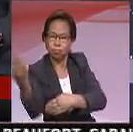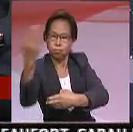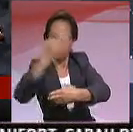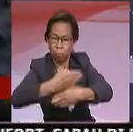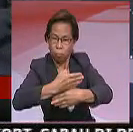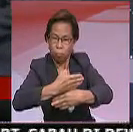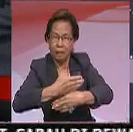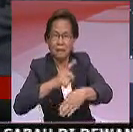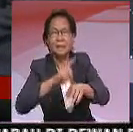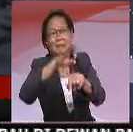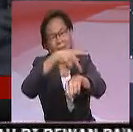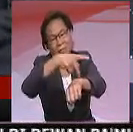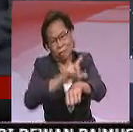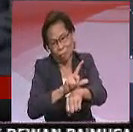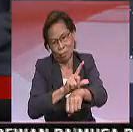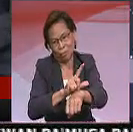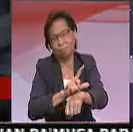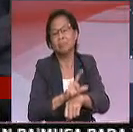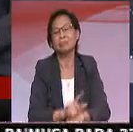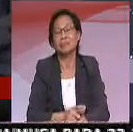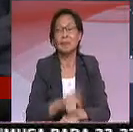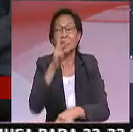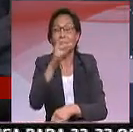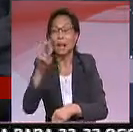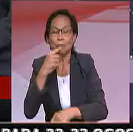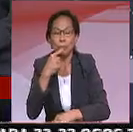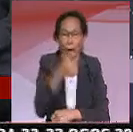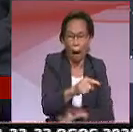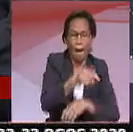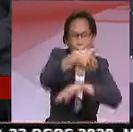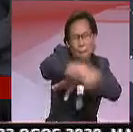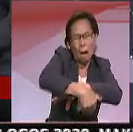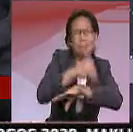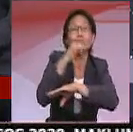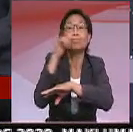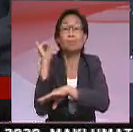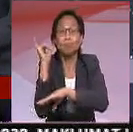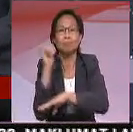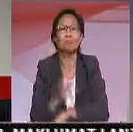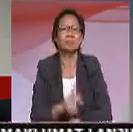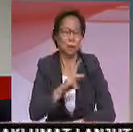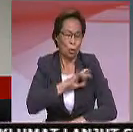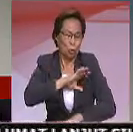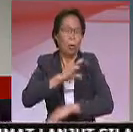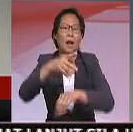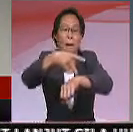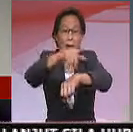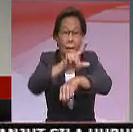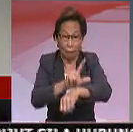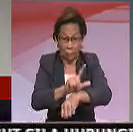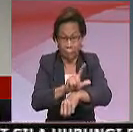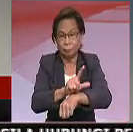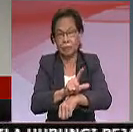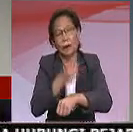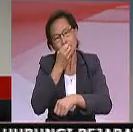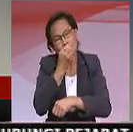kesihatan air hangat Kementerian kesihatan mengeluarkan arahan berkenaan lewat malam semalam ketua polis Langkawi superintenden Mohamad Iqbal